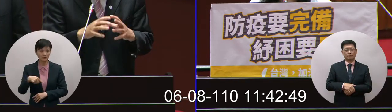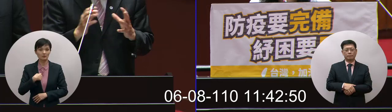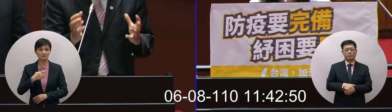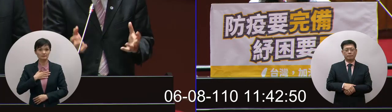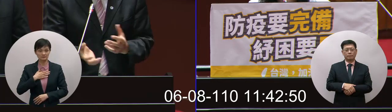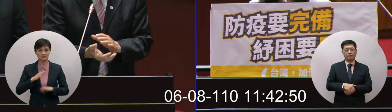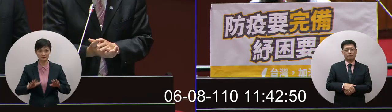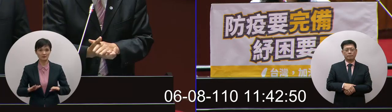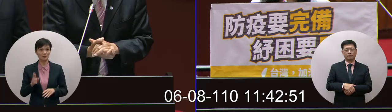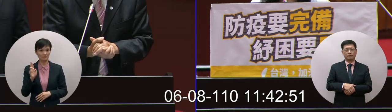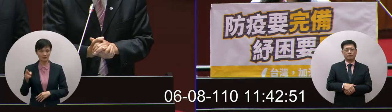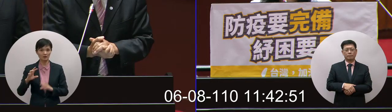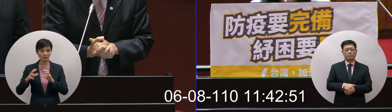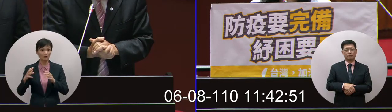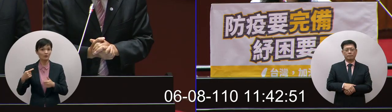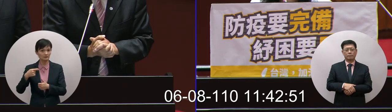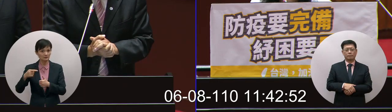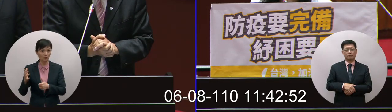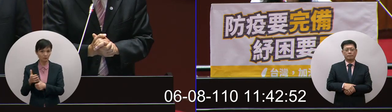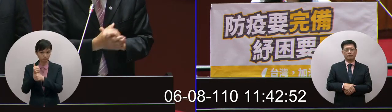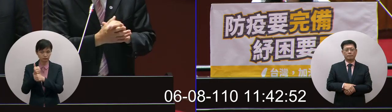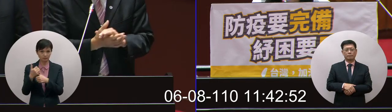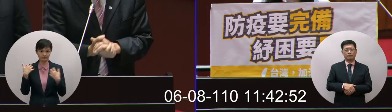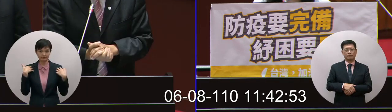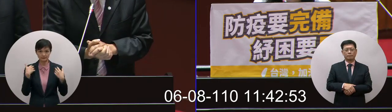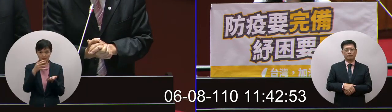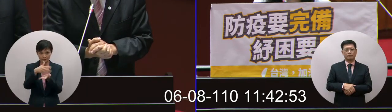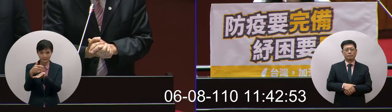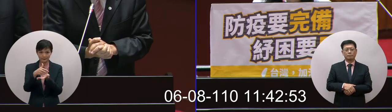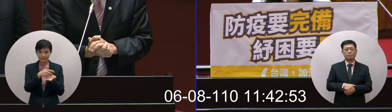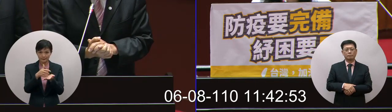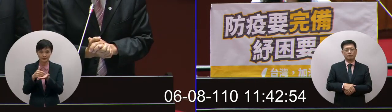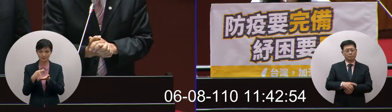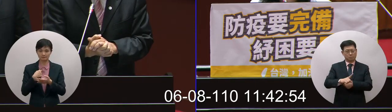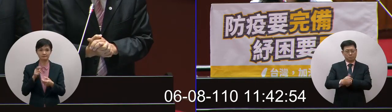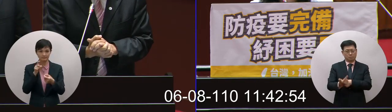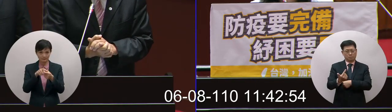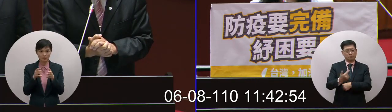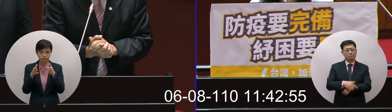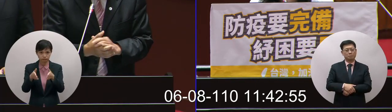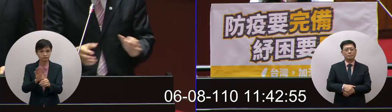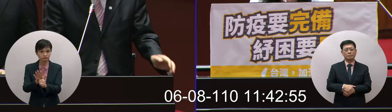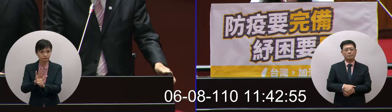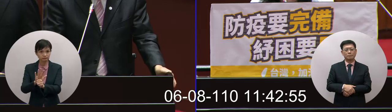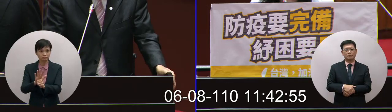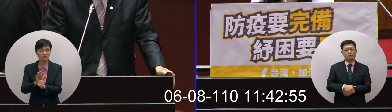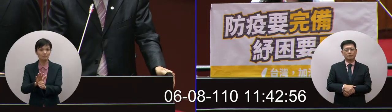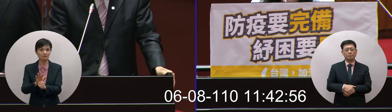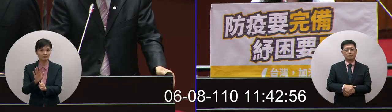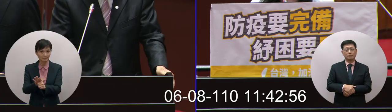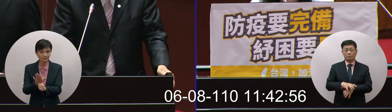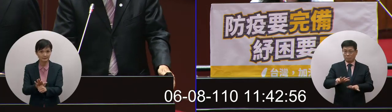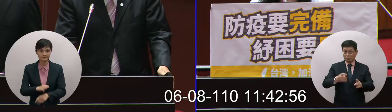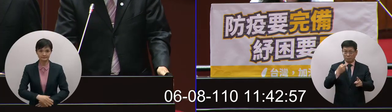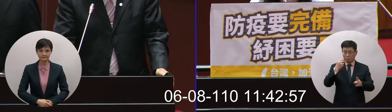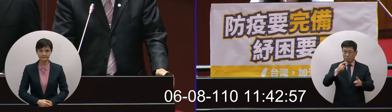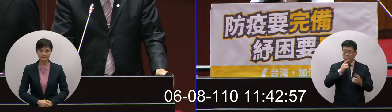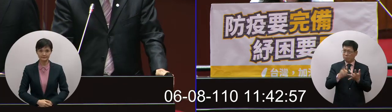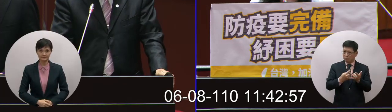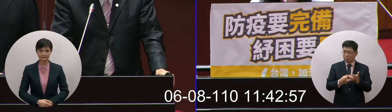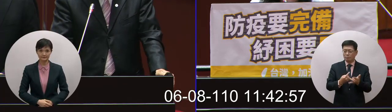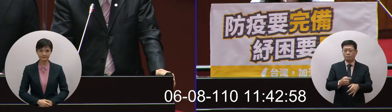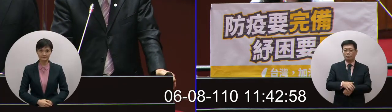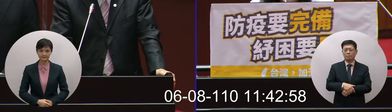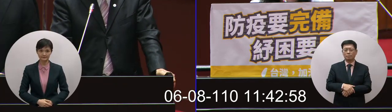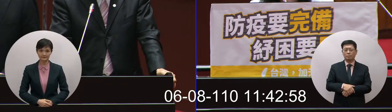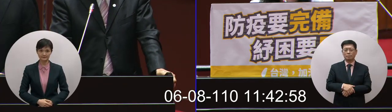请国教署现在已经在整体的做盘整，因为我们也会朝这个方向来做协助。 而且部长说，部长可以补充一